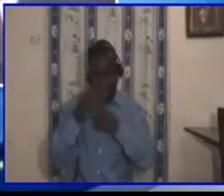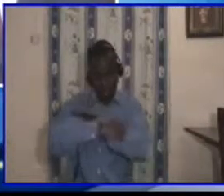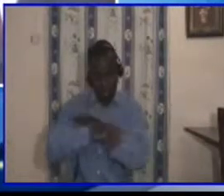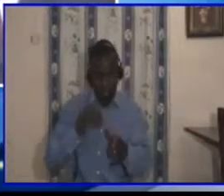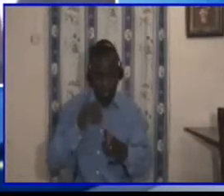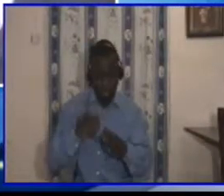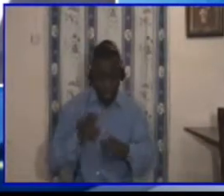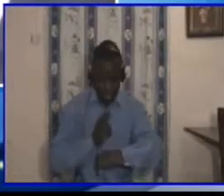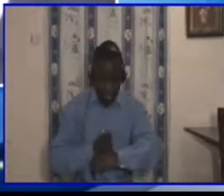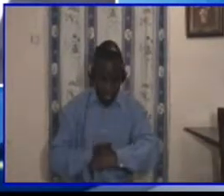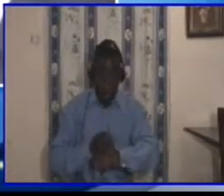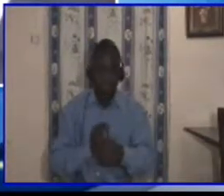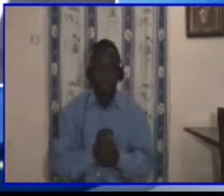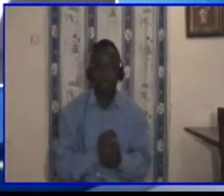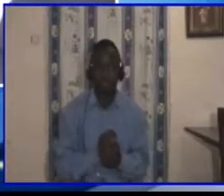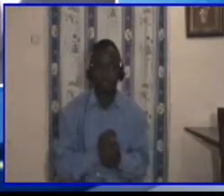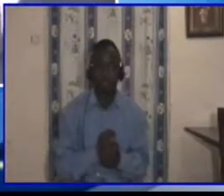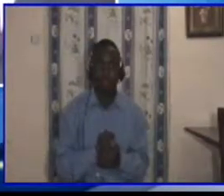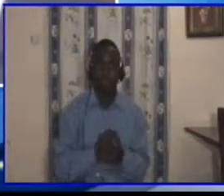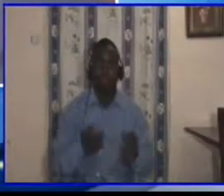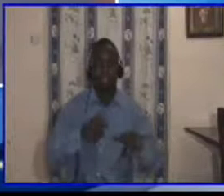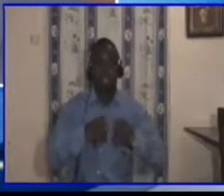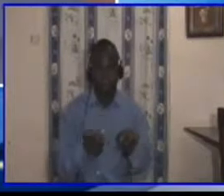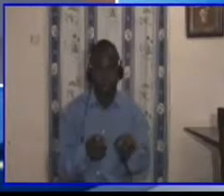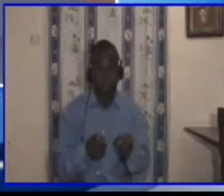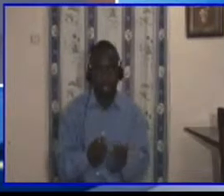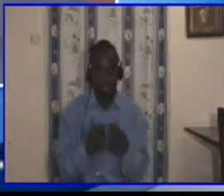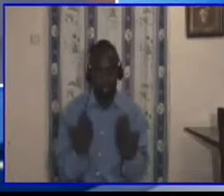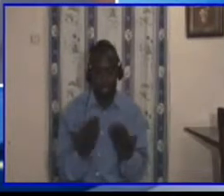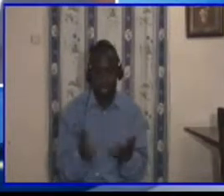nessuno conosce il giorno né l'ora